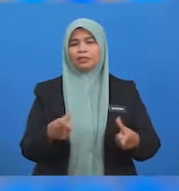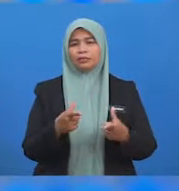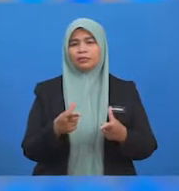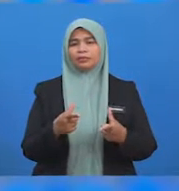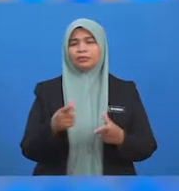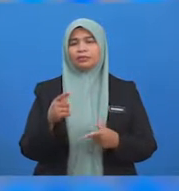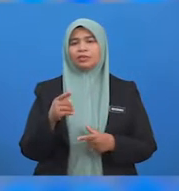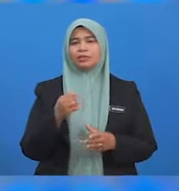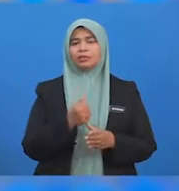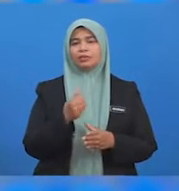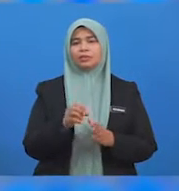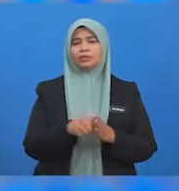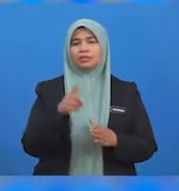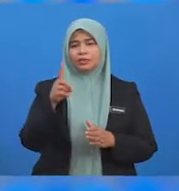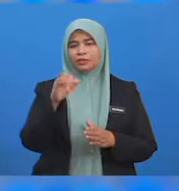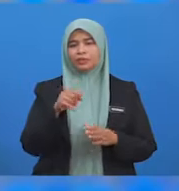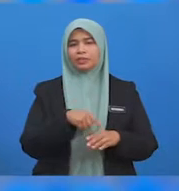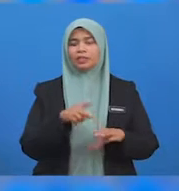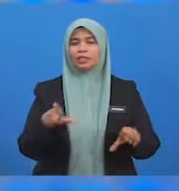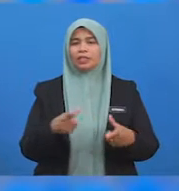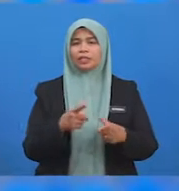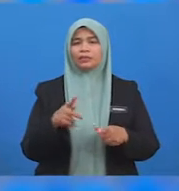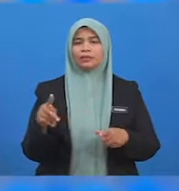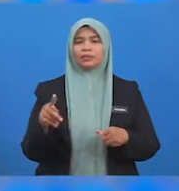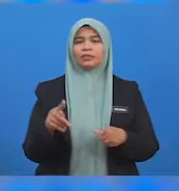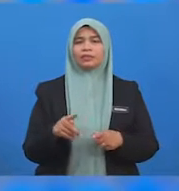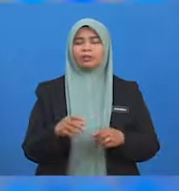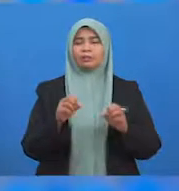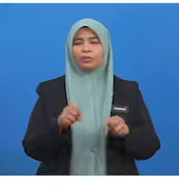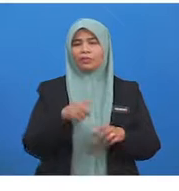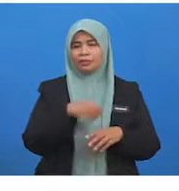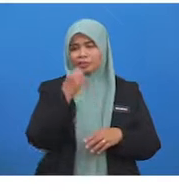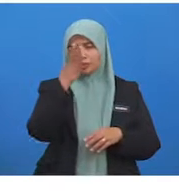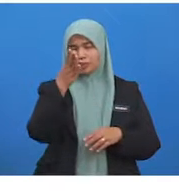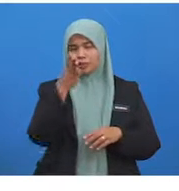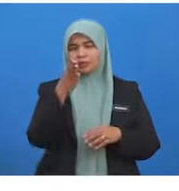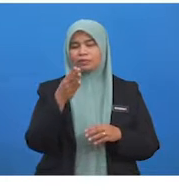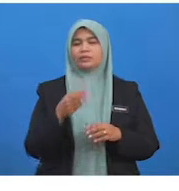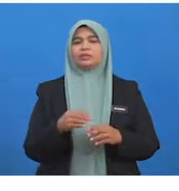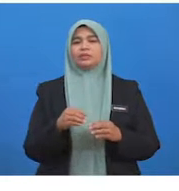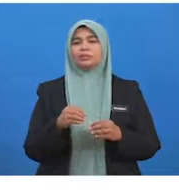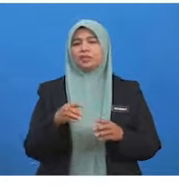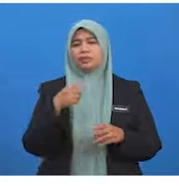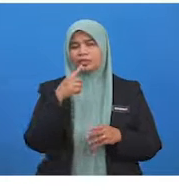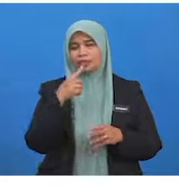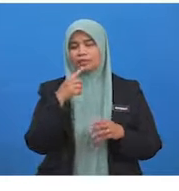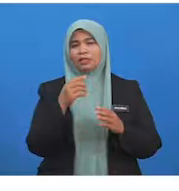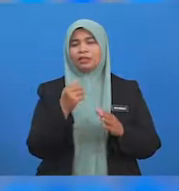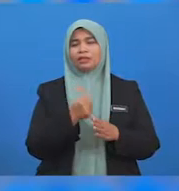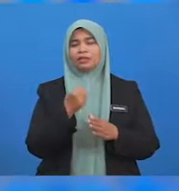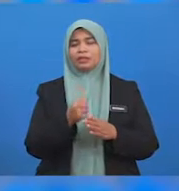secara lisan, tulisan ataupun isyarat. Kedua, syahadah ataupun